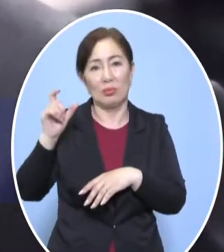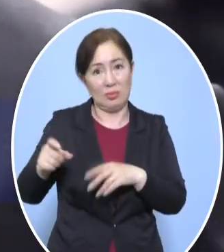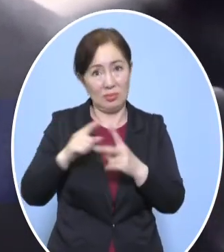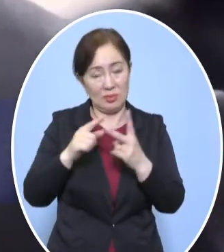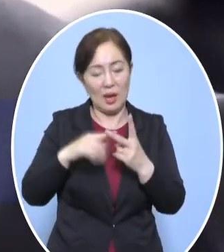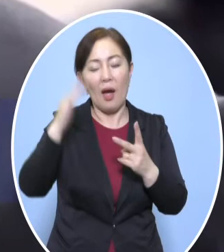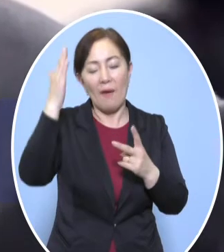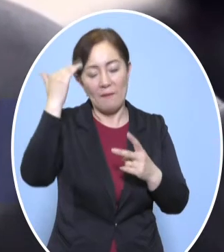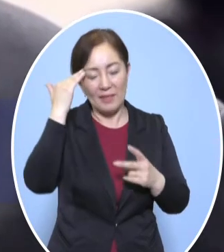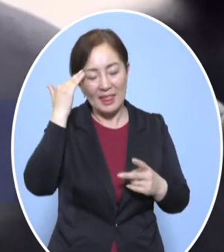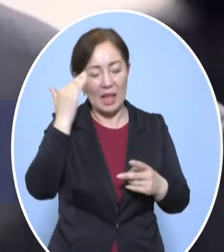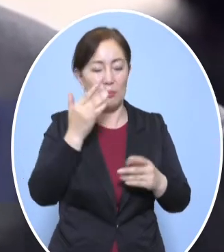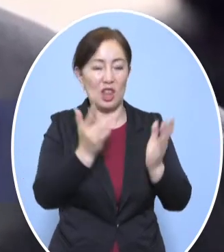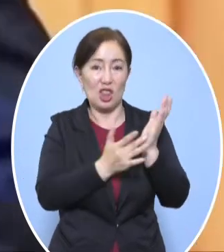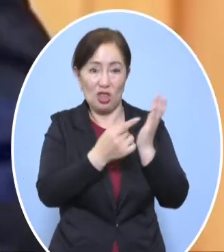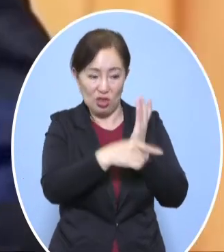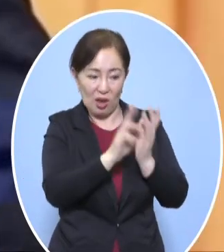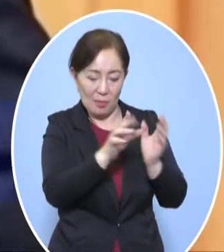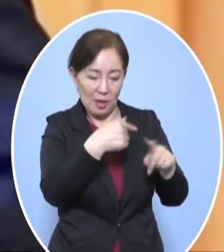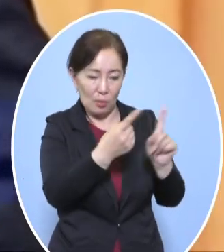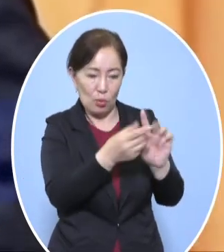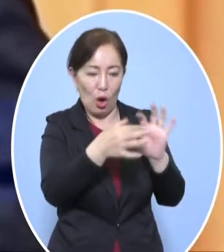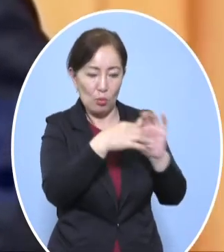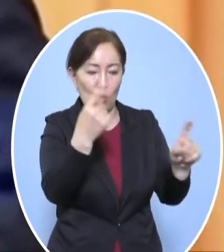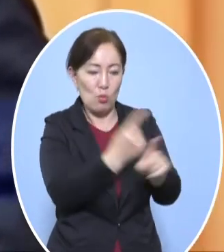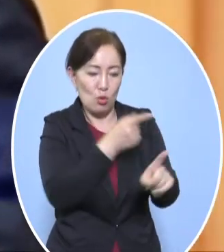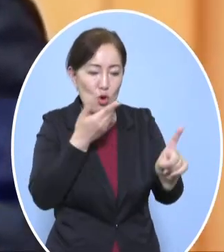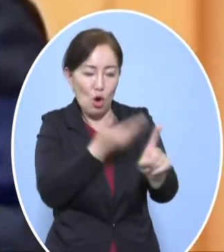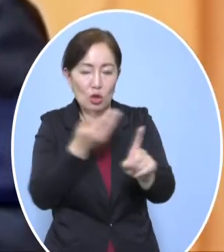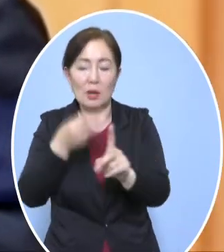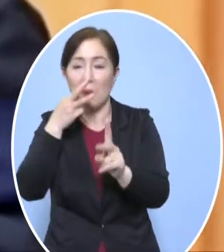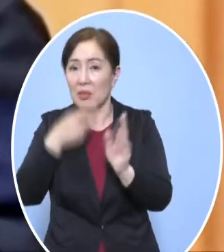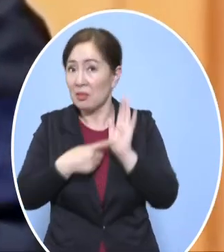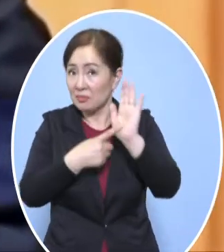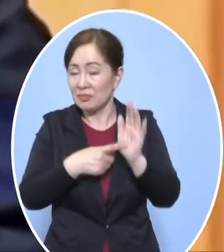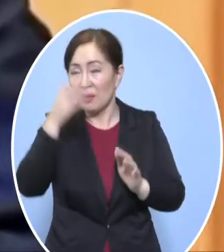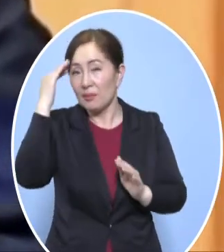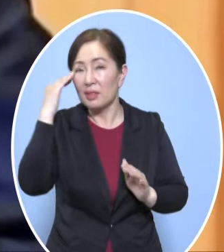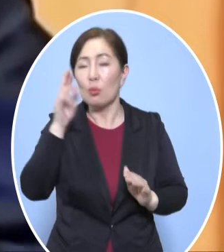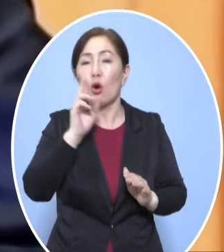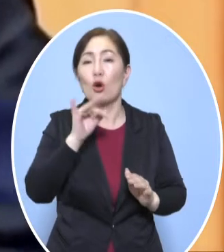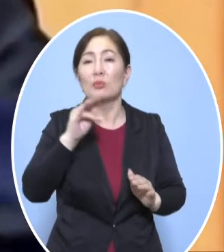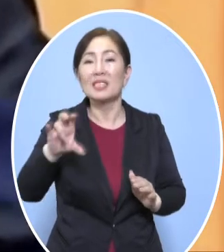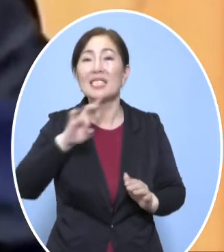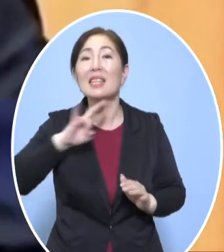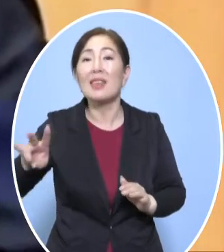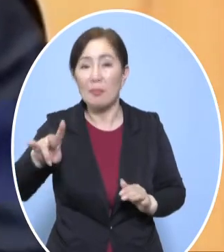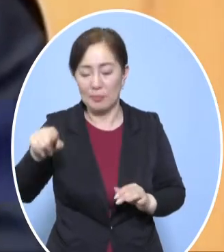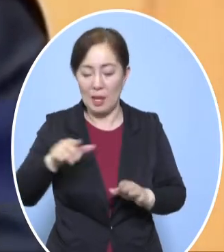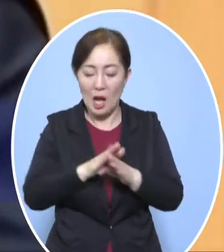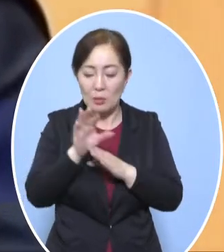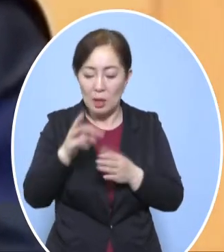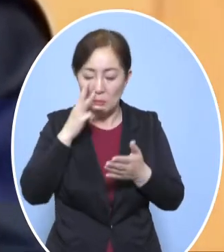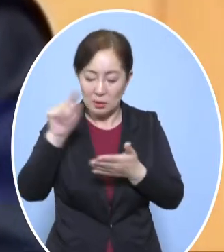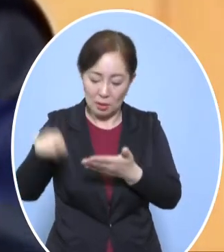нарыг Вьетнамын технологийн компани хэрэгт холбогдуулан буруутгасан гэж тус улсын хэвлэлд мэдээлж байна. Вьетнамын коммунист намын төв хороноос албан ёсны